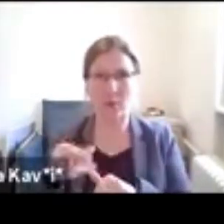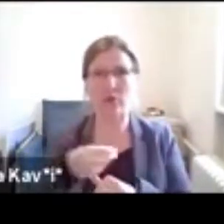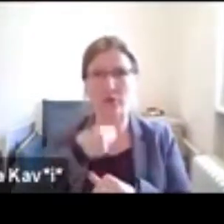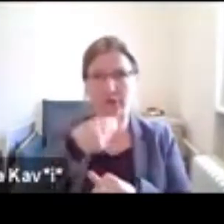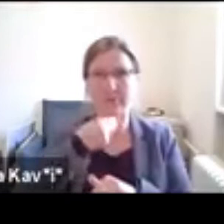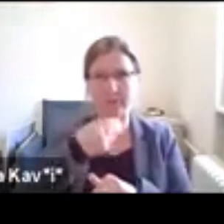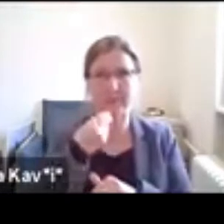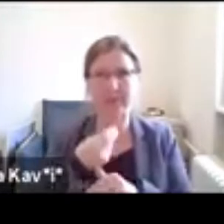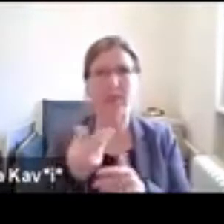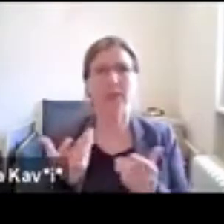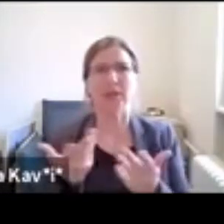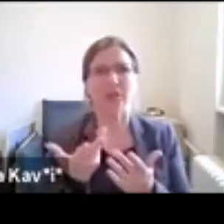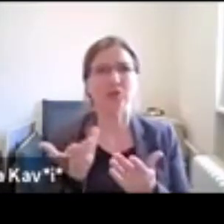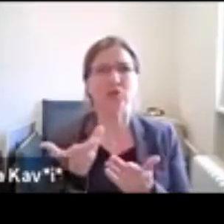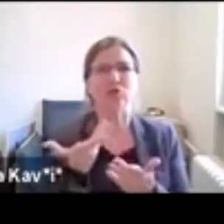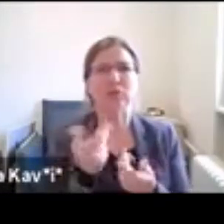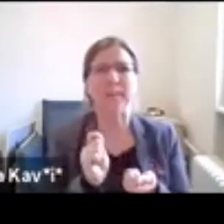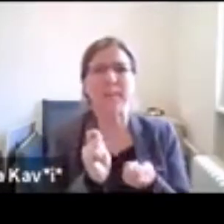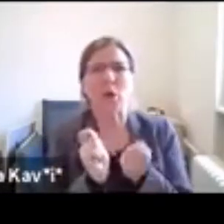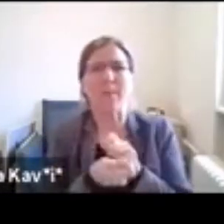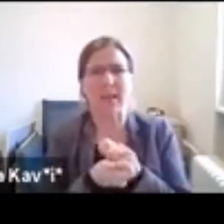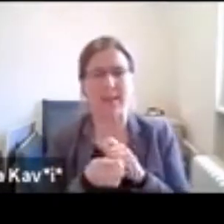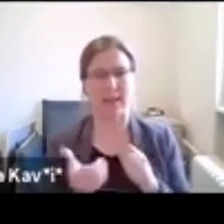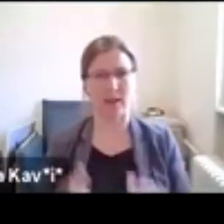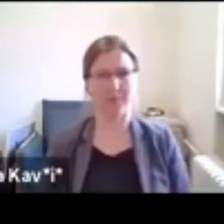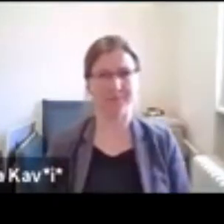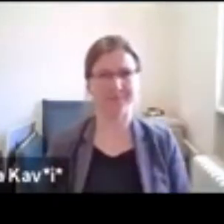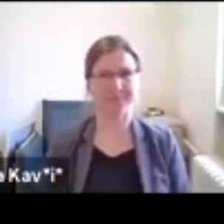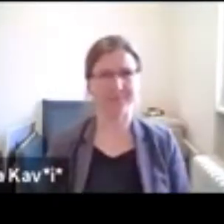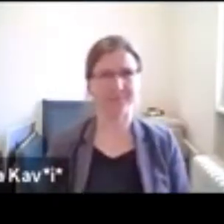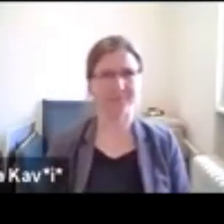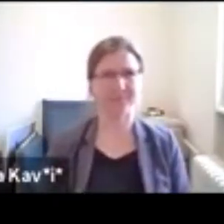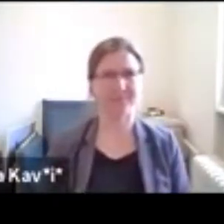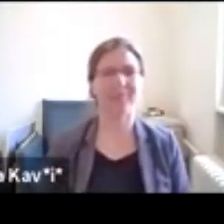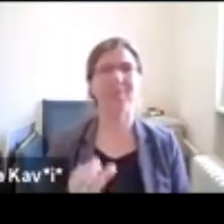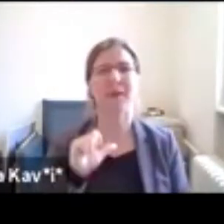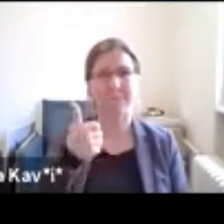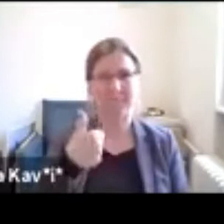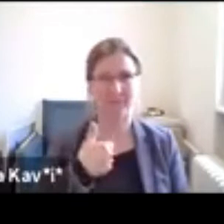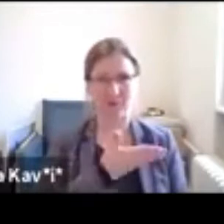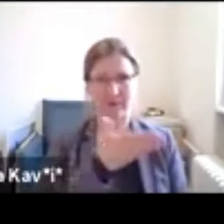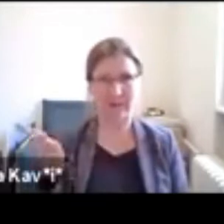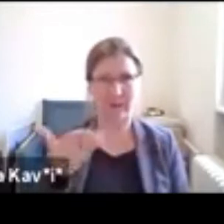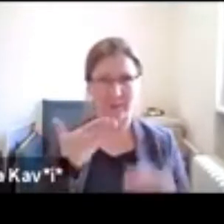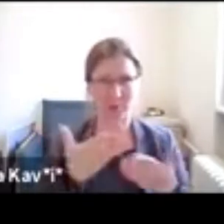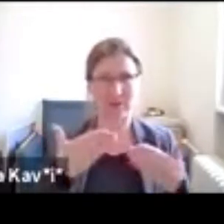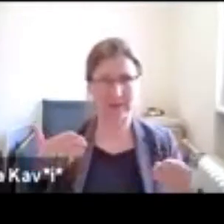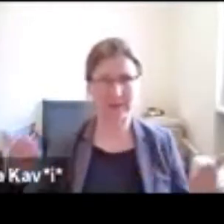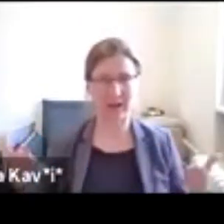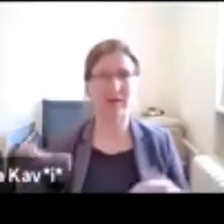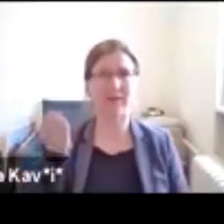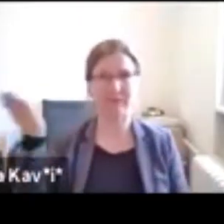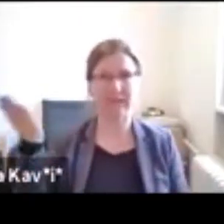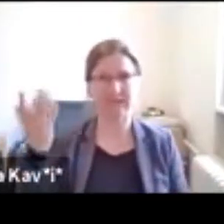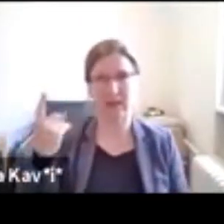sada nije bila svakodnevica? Slušamo vas. Evo, prvo ću vas sve pozdraviti. Vi ste već na početku ste